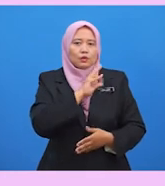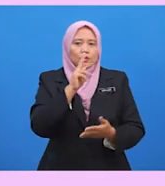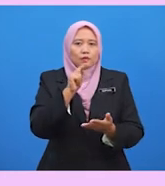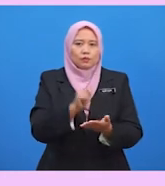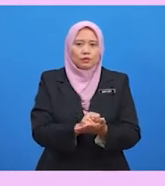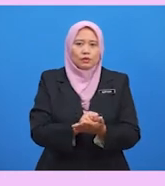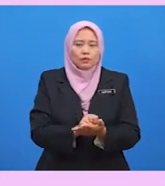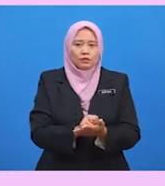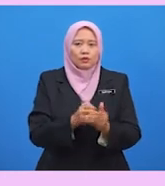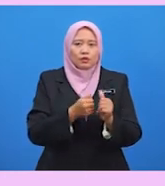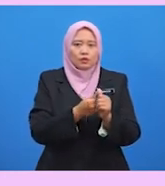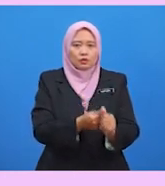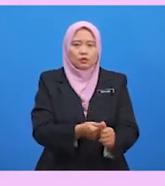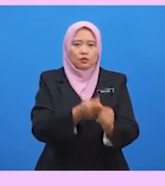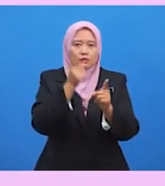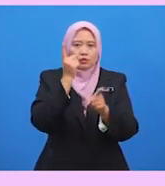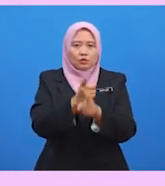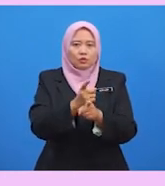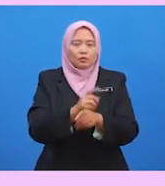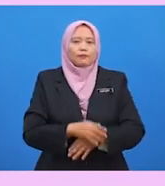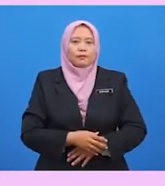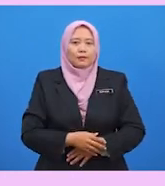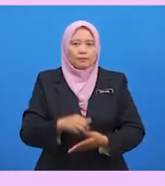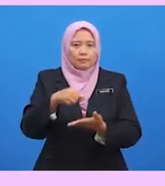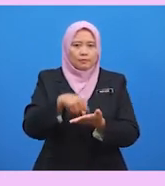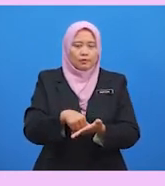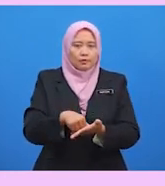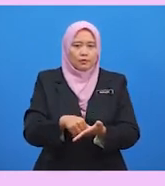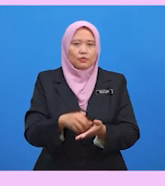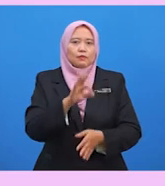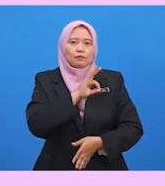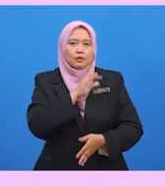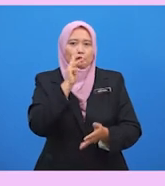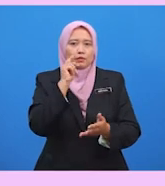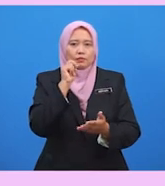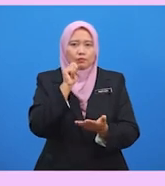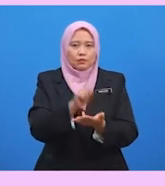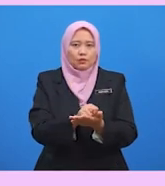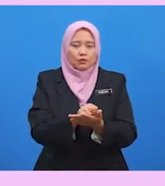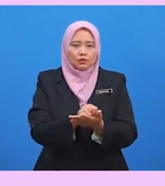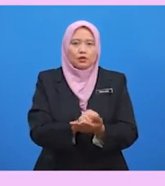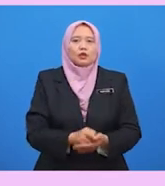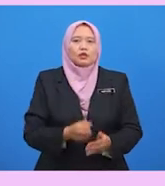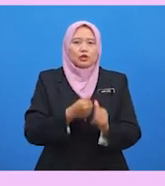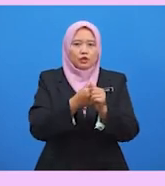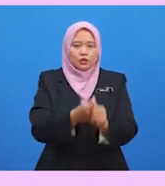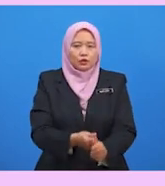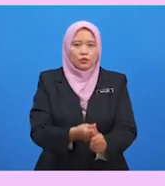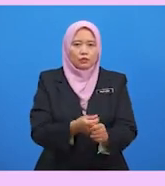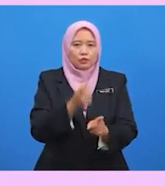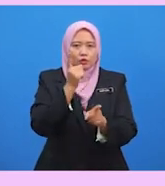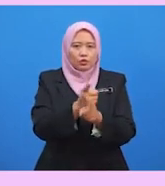Kedua, press button bash mengikut langkah kerja yang betul dan berhati-hati semasa